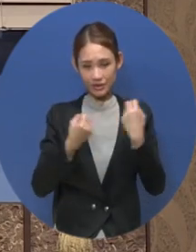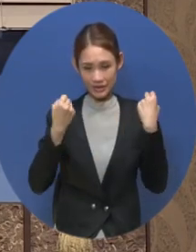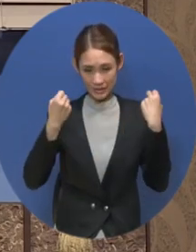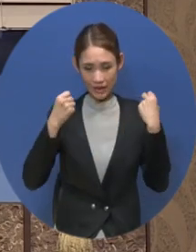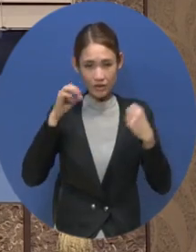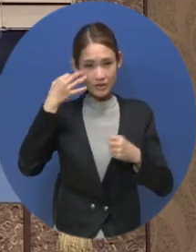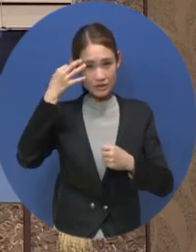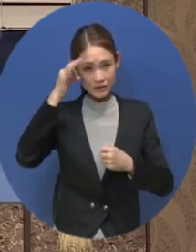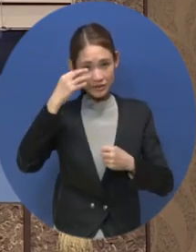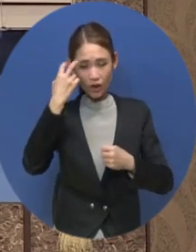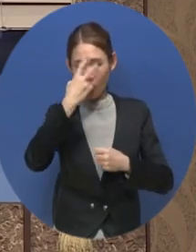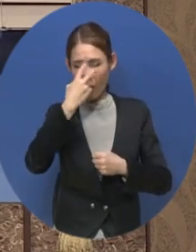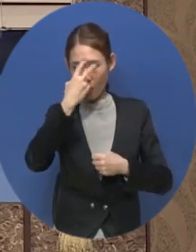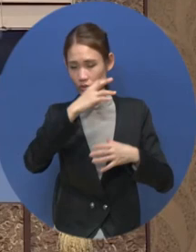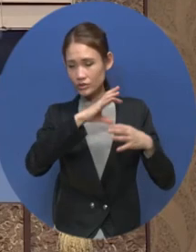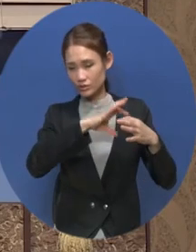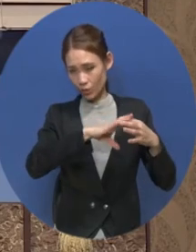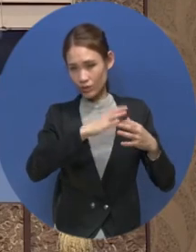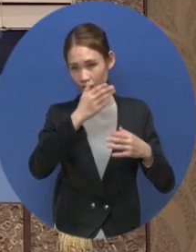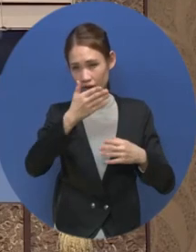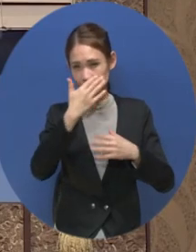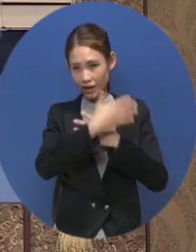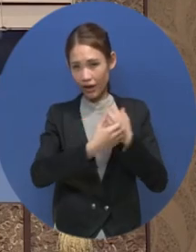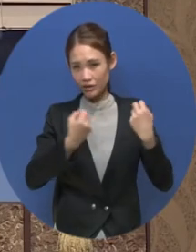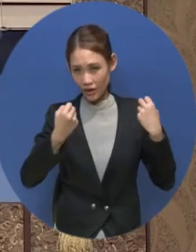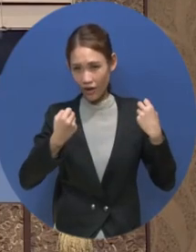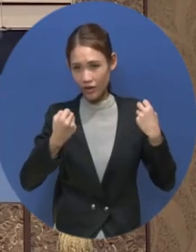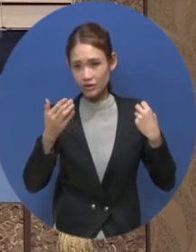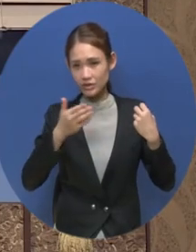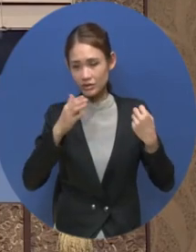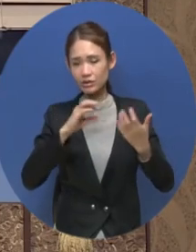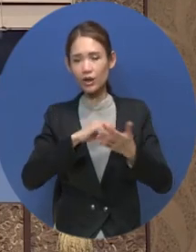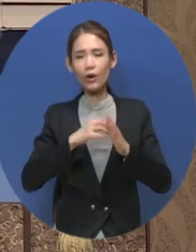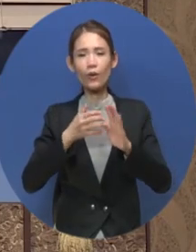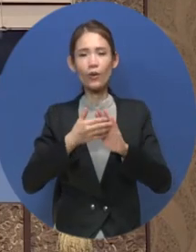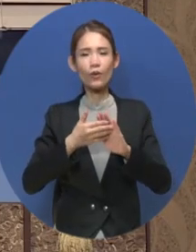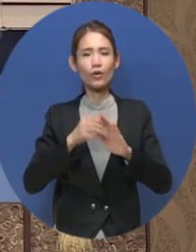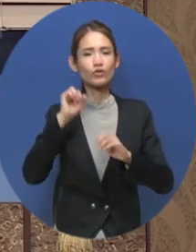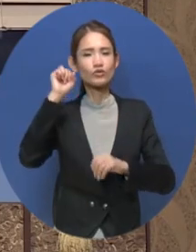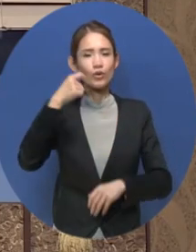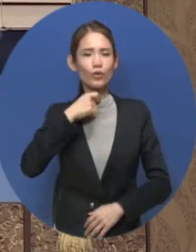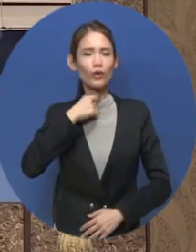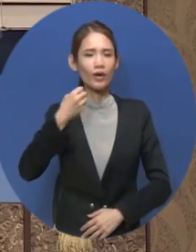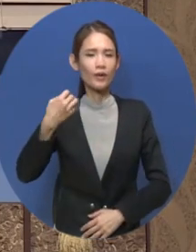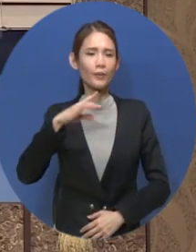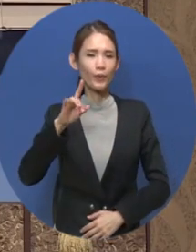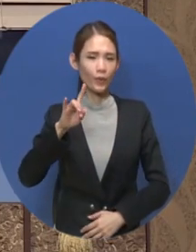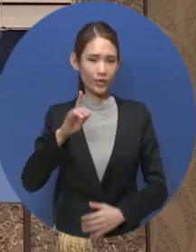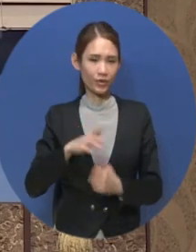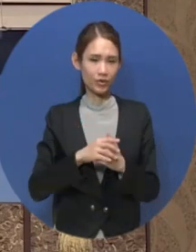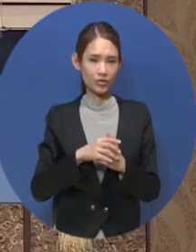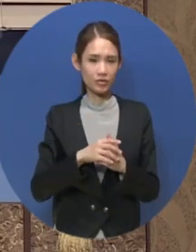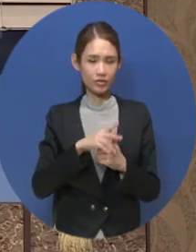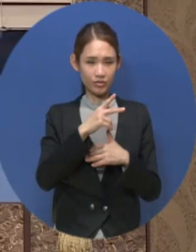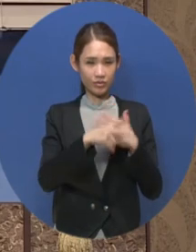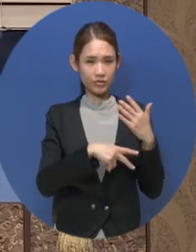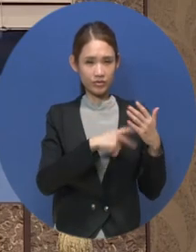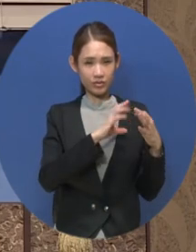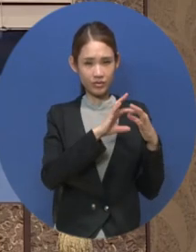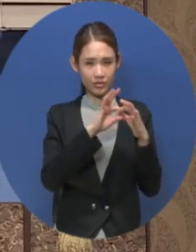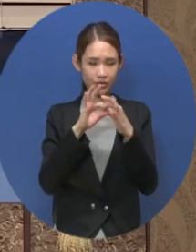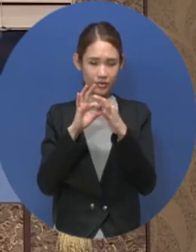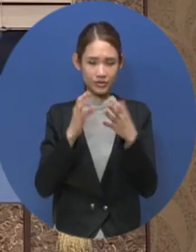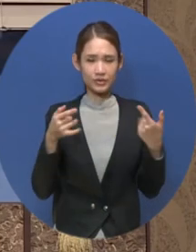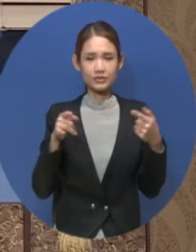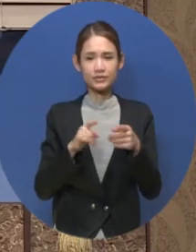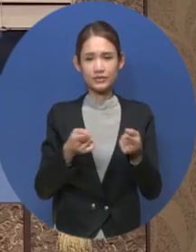인증을 검사를 다 해서 네. 당신의 체력은 이 정도 수준이니 어떤 운동을 좀 했으면 좋겠다라는 이제 그 프로그램까지